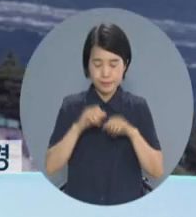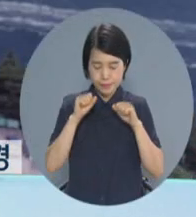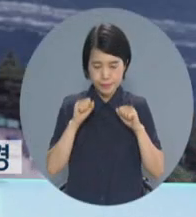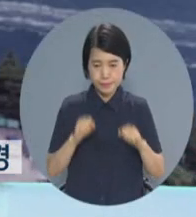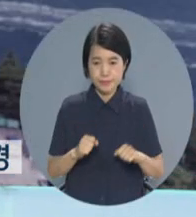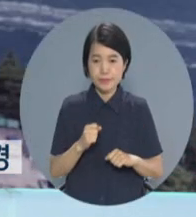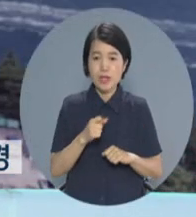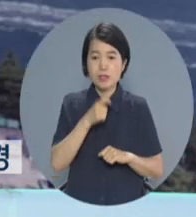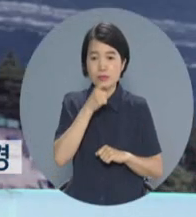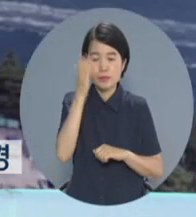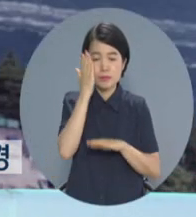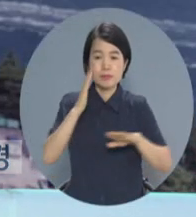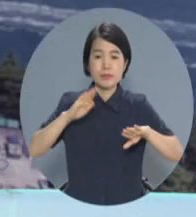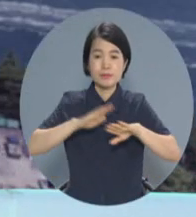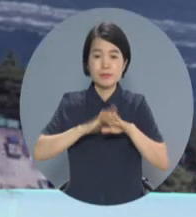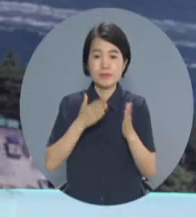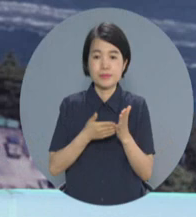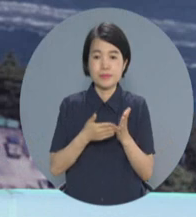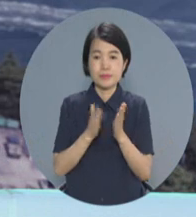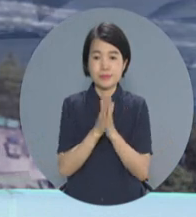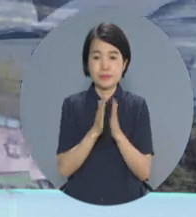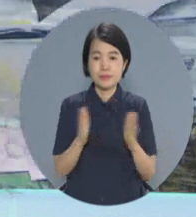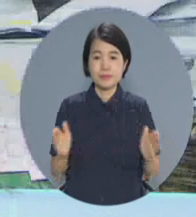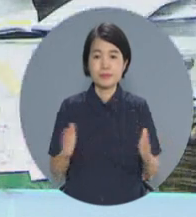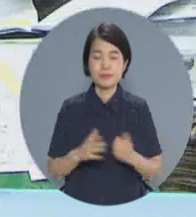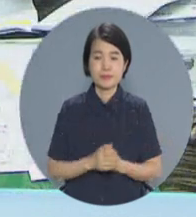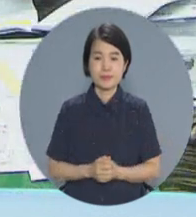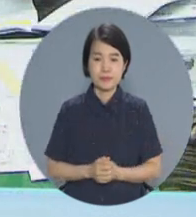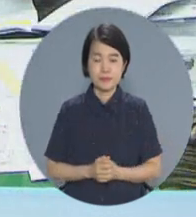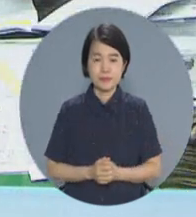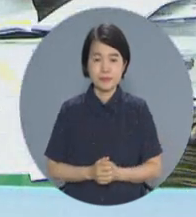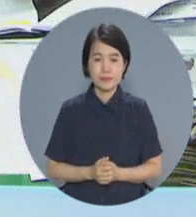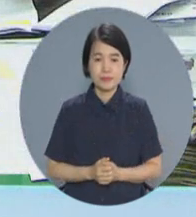안녕하십니까. 수요일 밤 여수 MBC 뉴스데스크입니다.